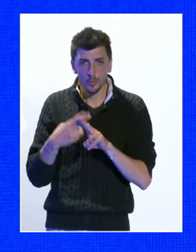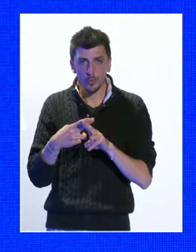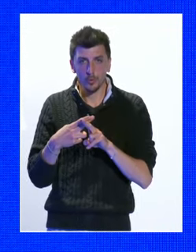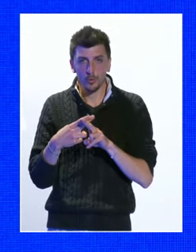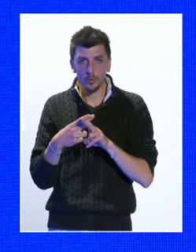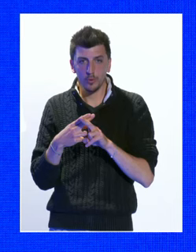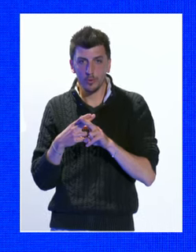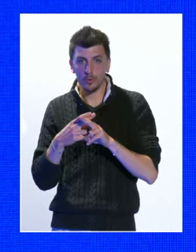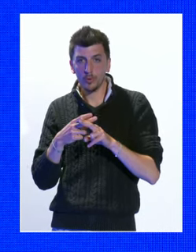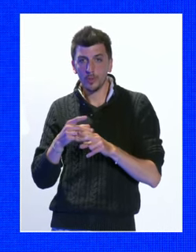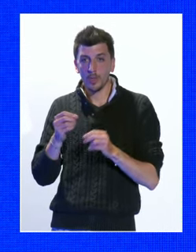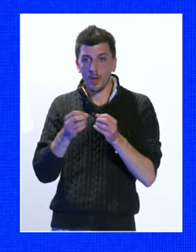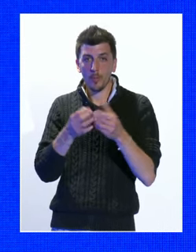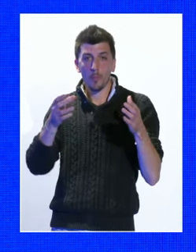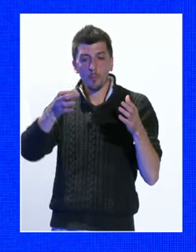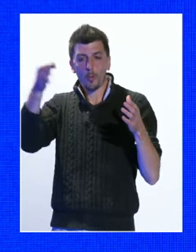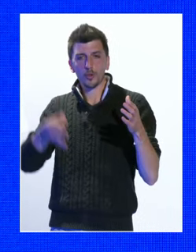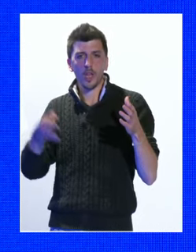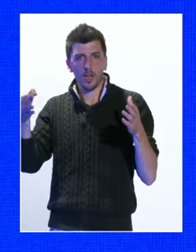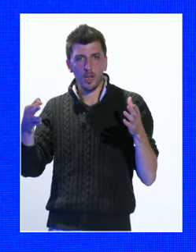la proportionnelle.